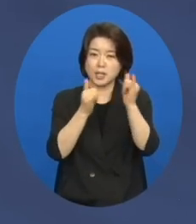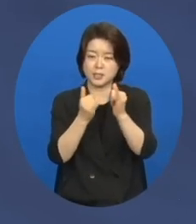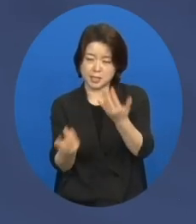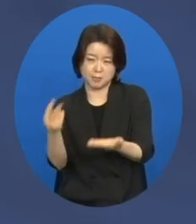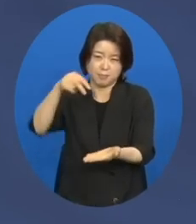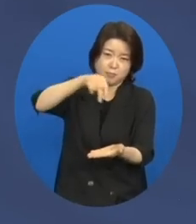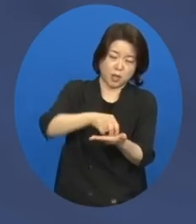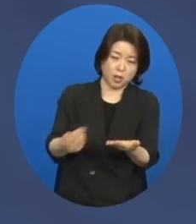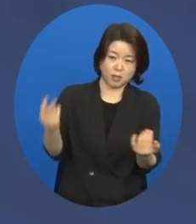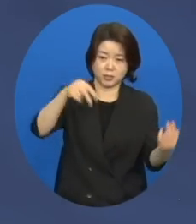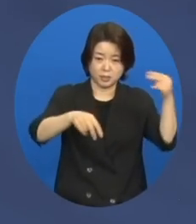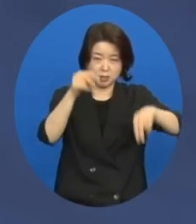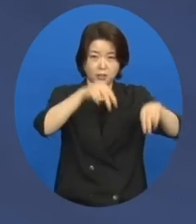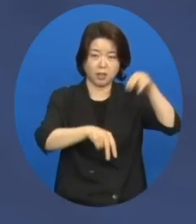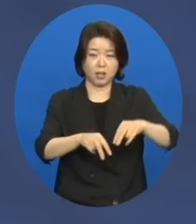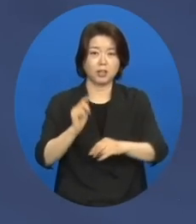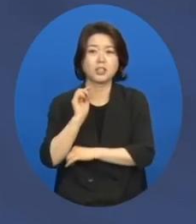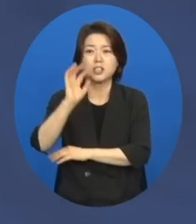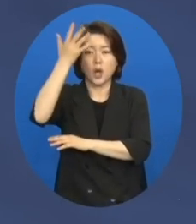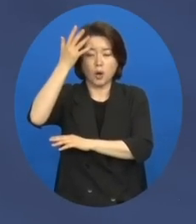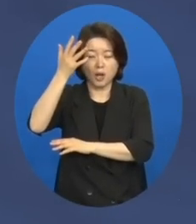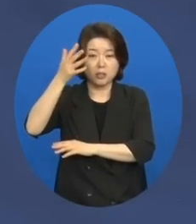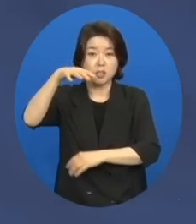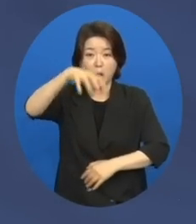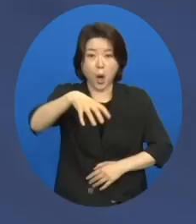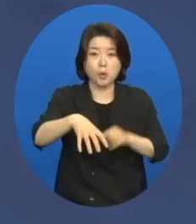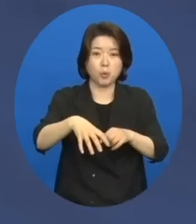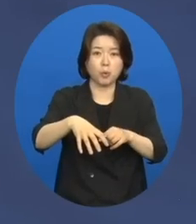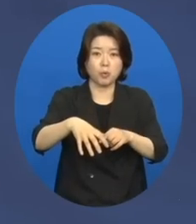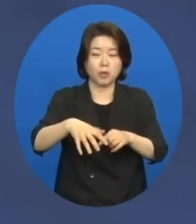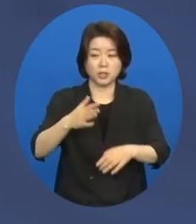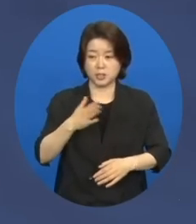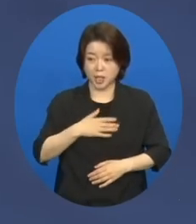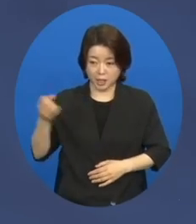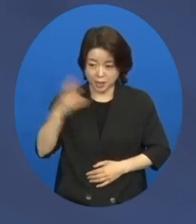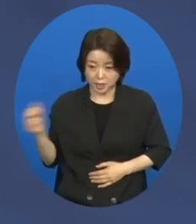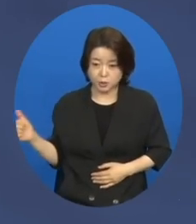일으키시는 영광스러운 역사의 현장에 다시 한번 서서